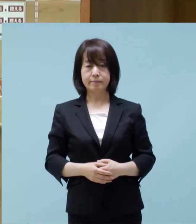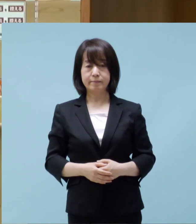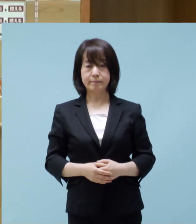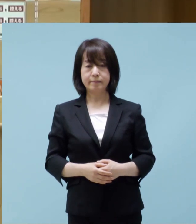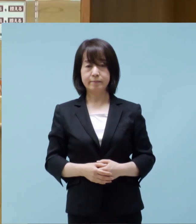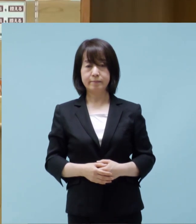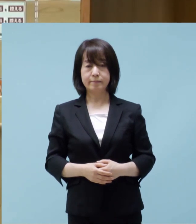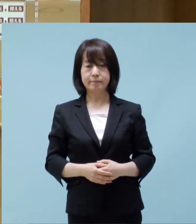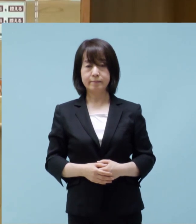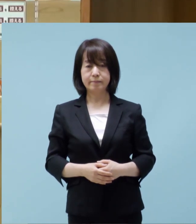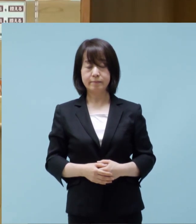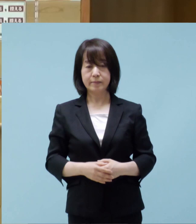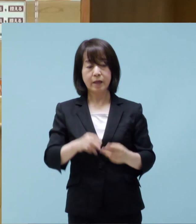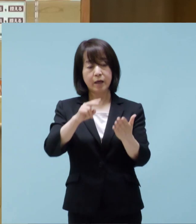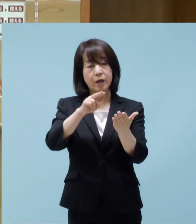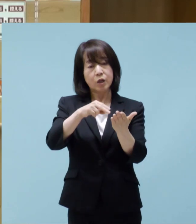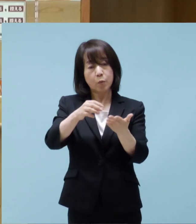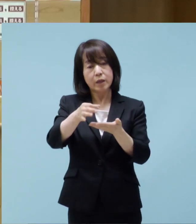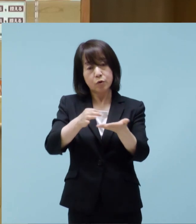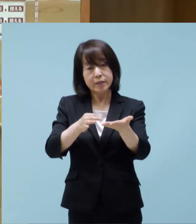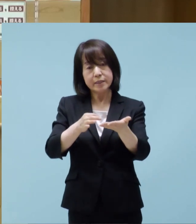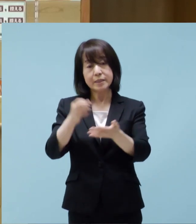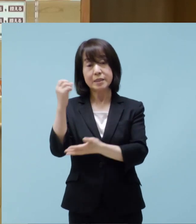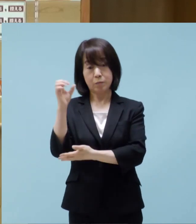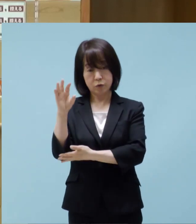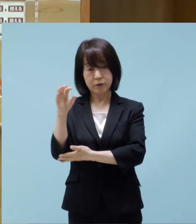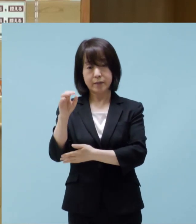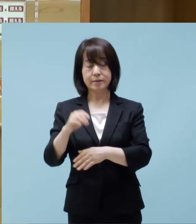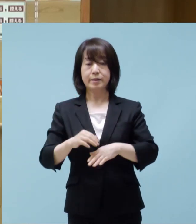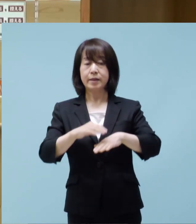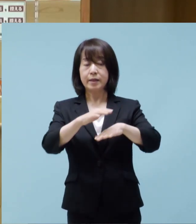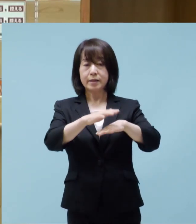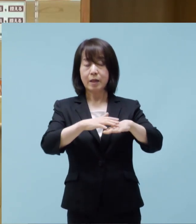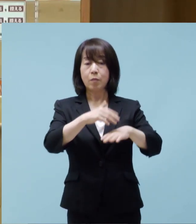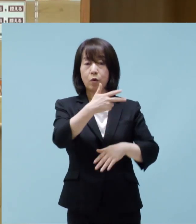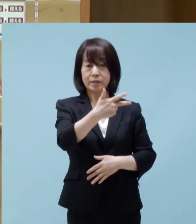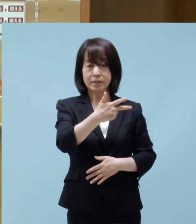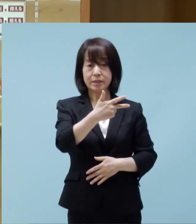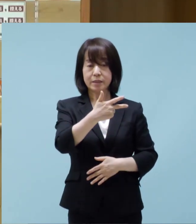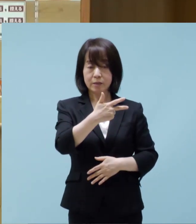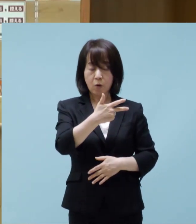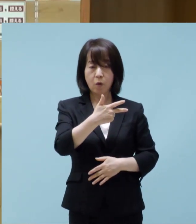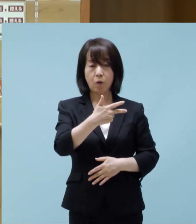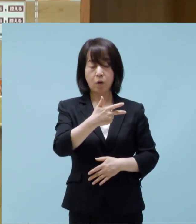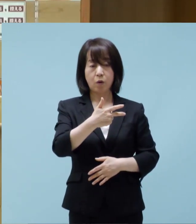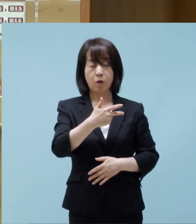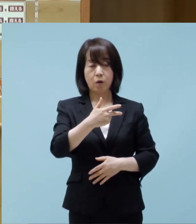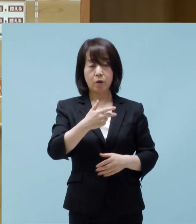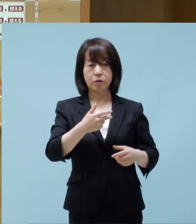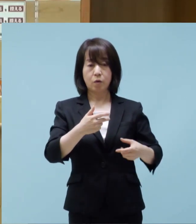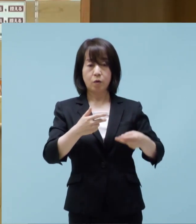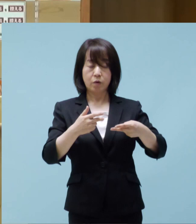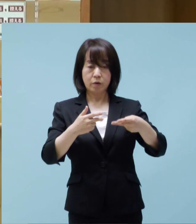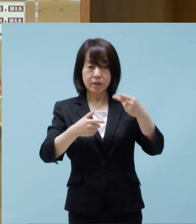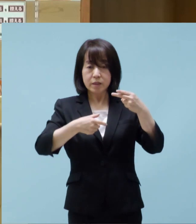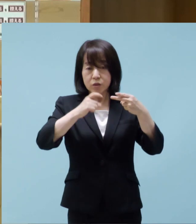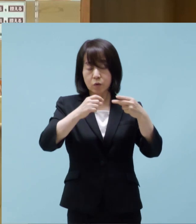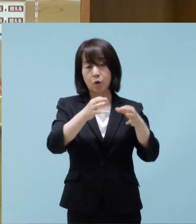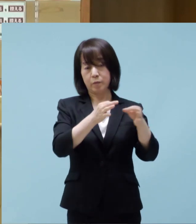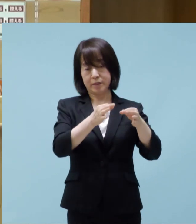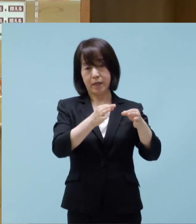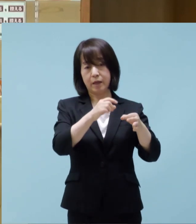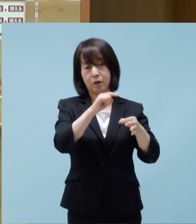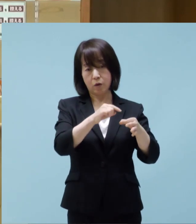読売新聞井上です。札幌市の飲食店への、まあ、酒類なんですけども、まあ、条件付きで酒類提供を認め